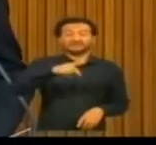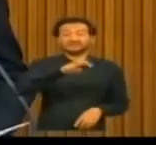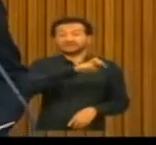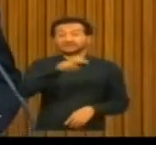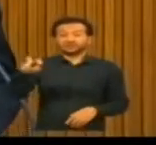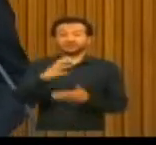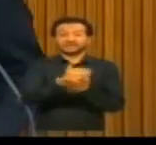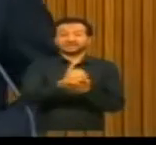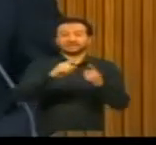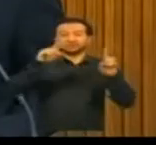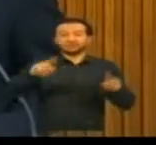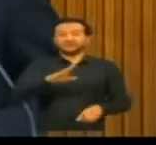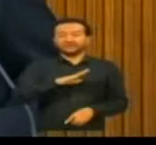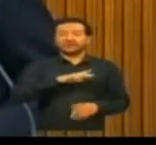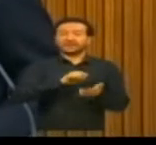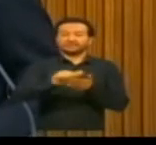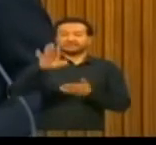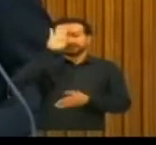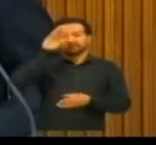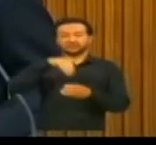8800 eczacımız var ve hepsi İstanbul'da.